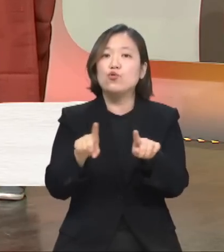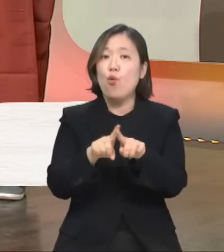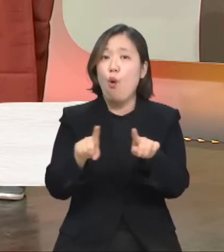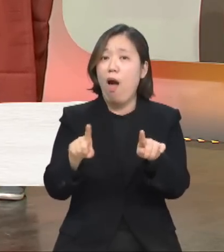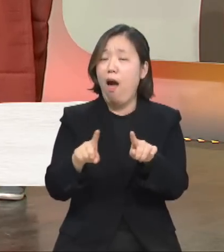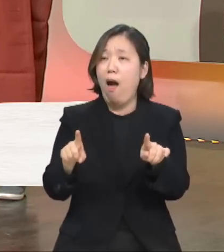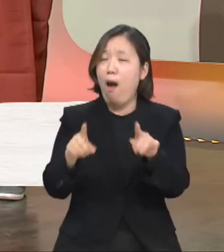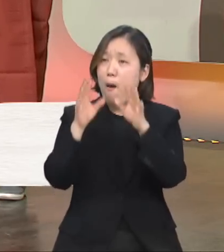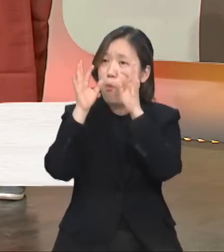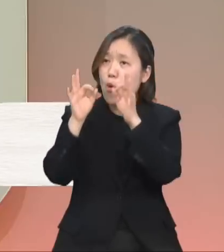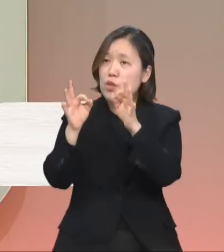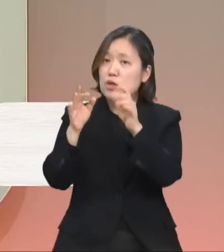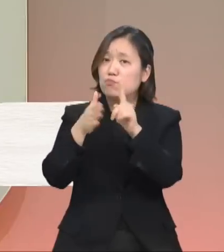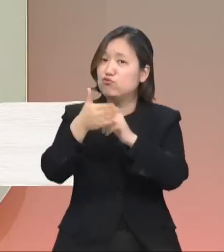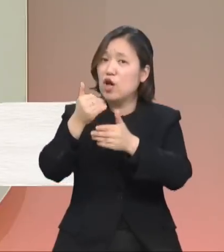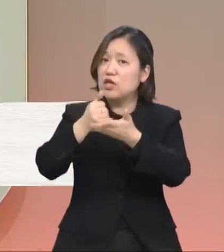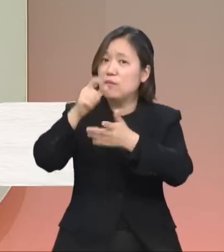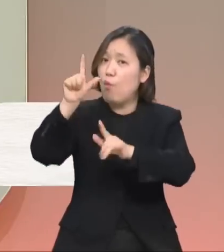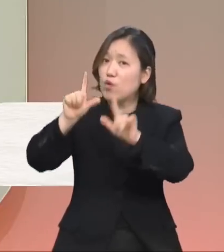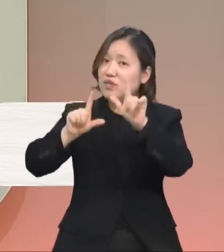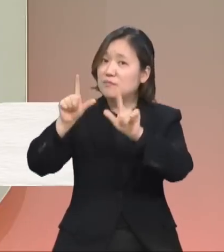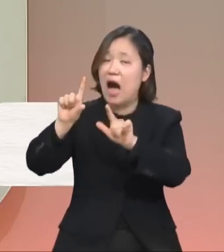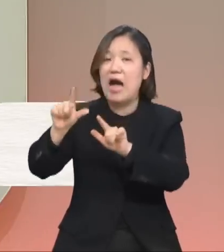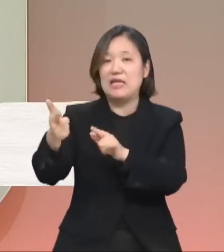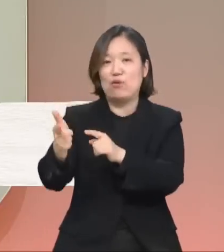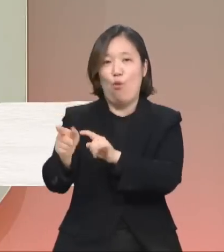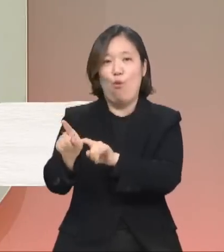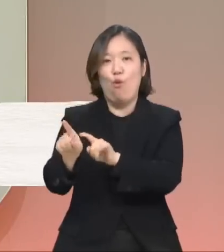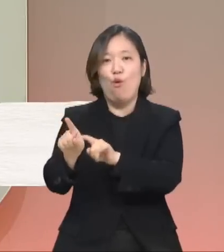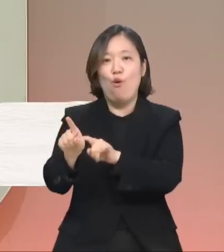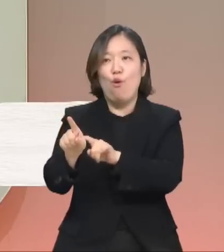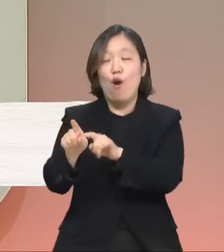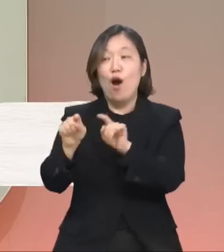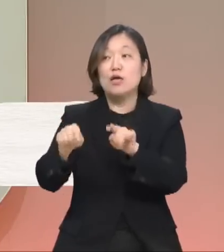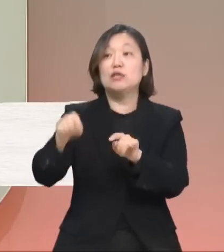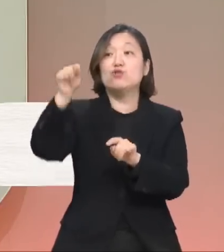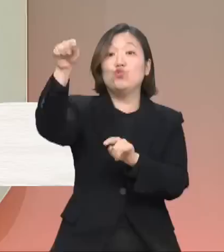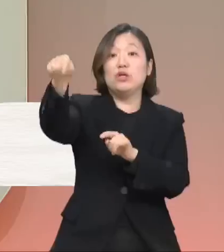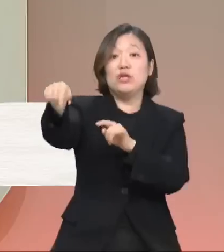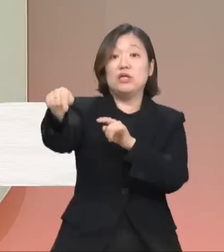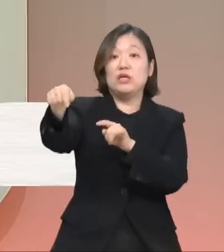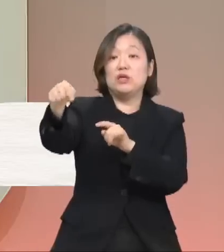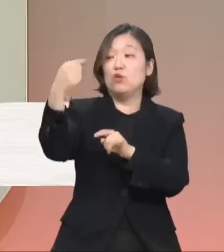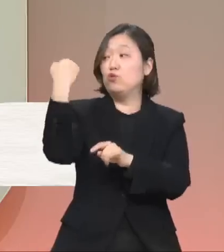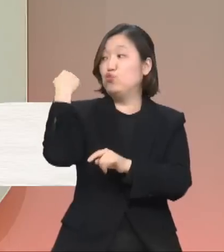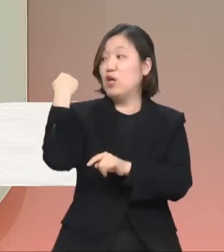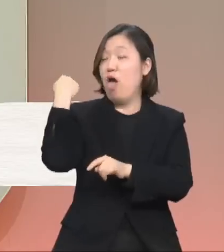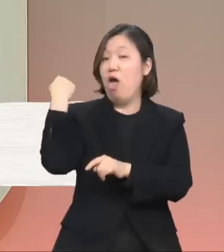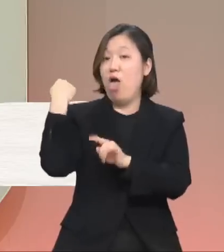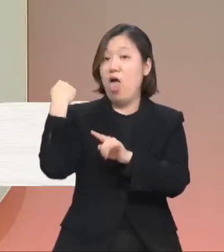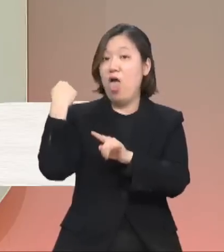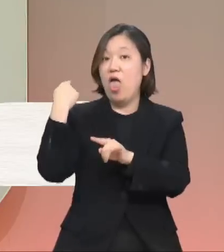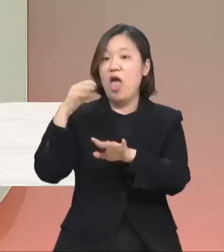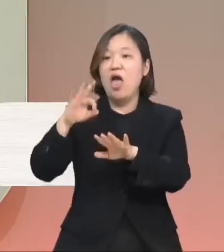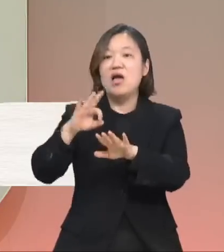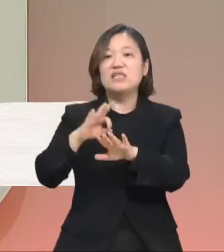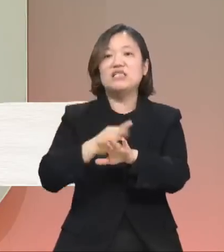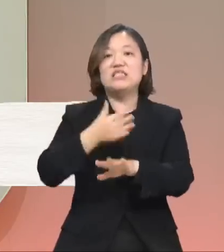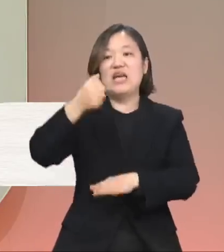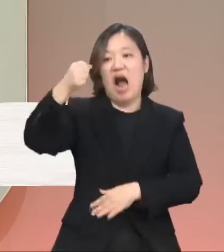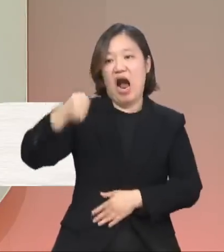아닌 어떤 형체가 나타나고 그 뒤에서는 심장님이 신장